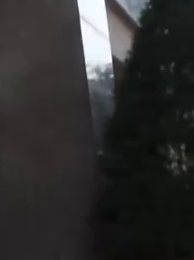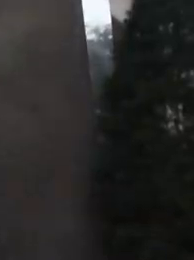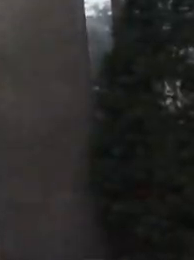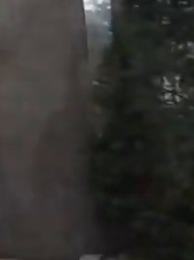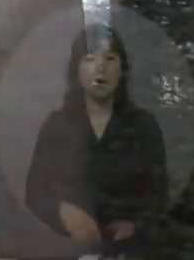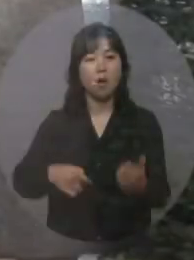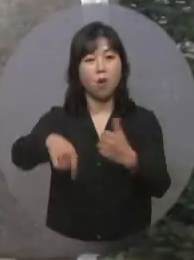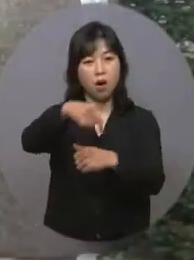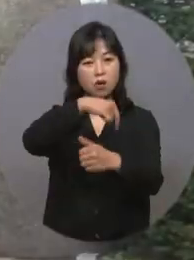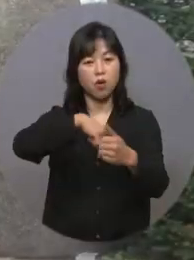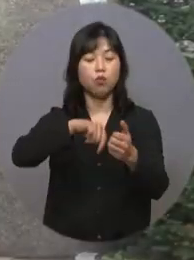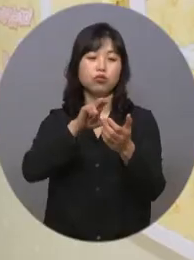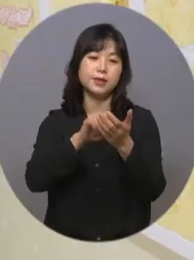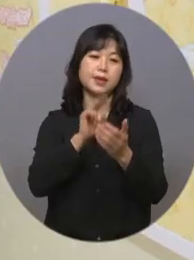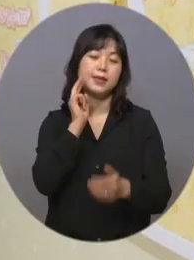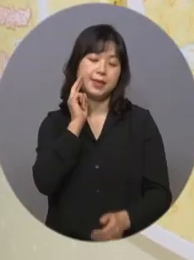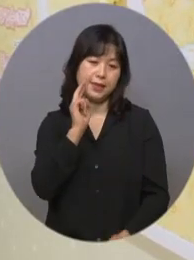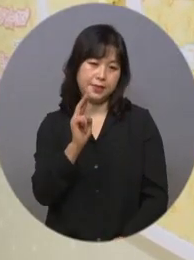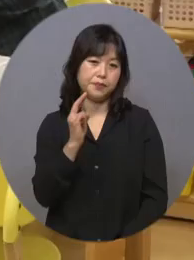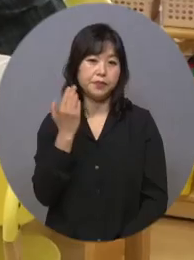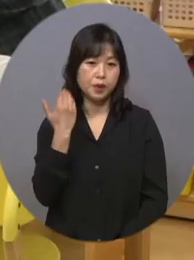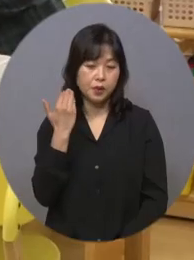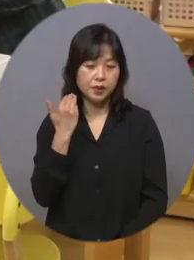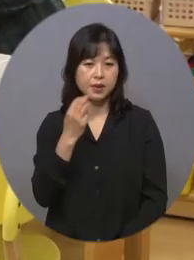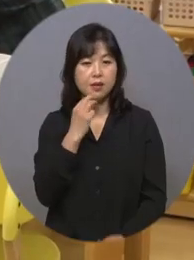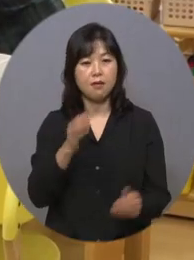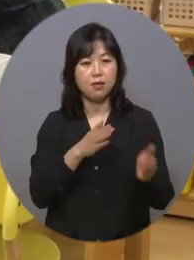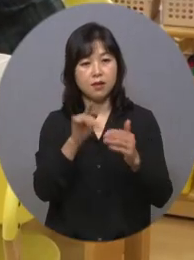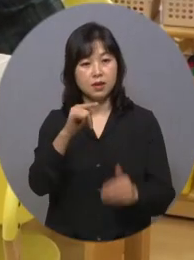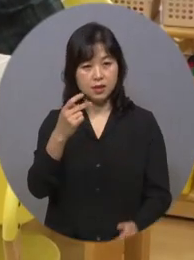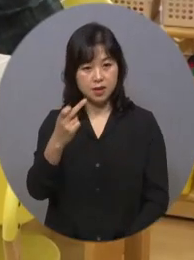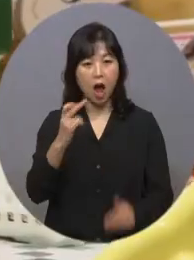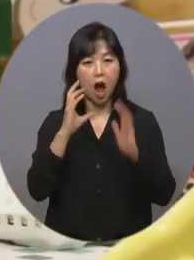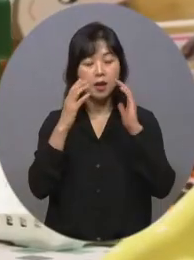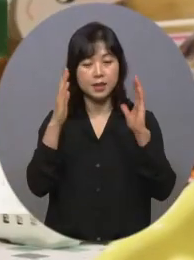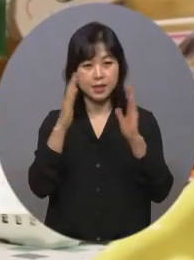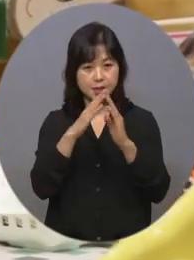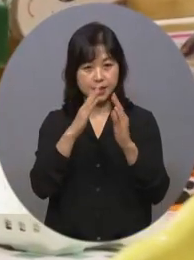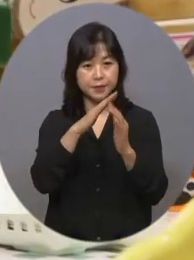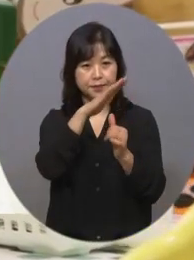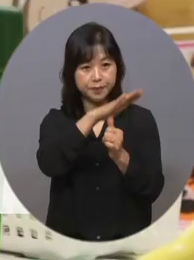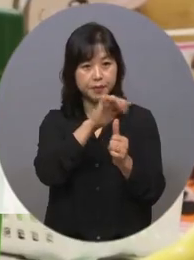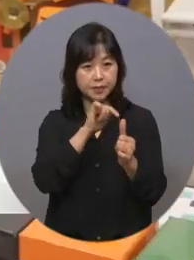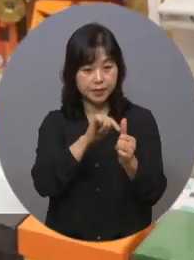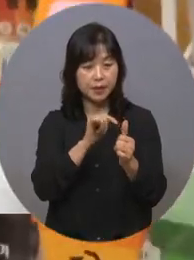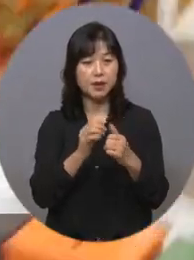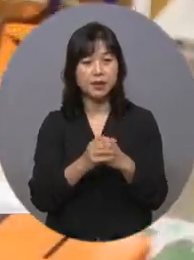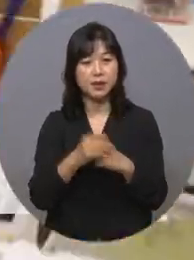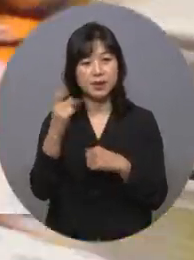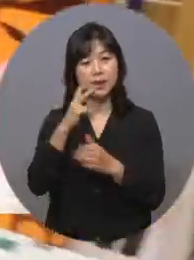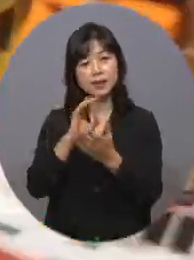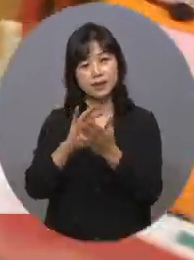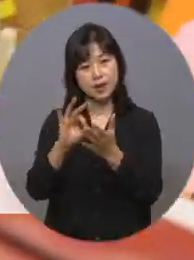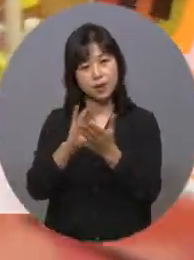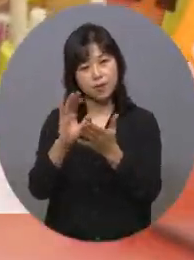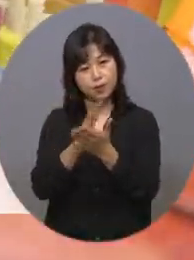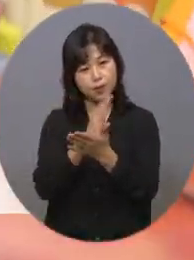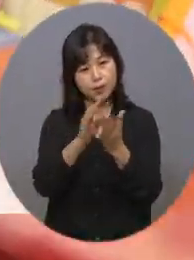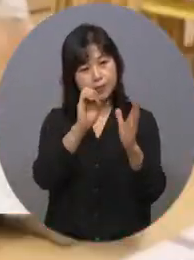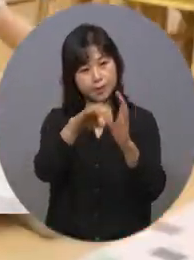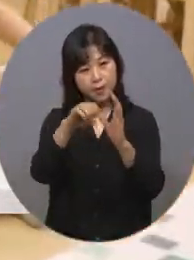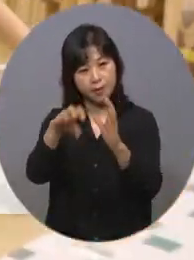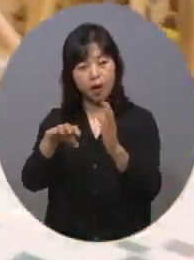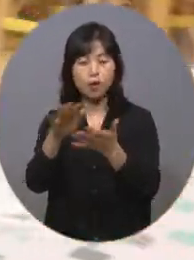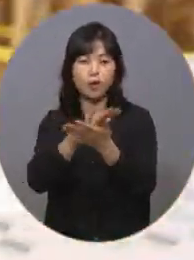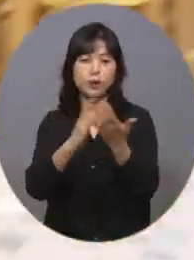환경 문제가 큰 이슈인 요즘 경기도 일산의 한 어린이집 아이들이 재활용 분리수거를 놀이처럼 재밌게